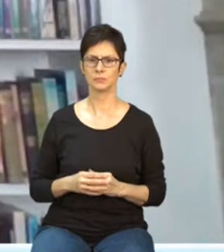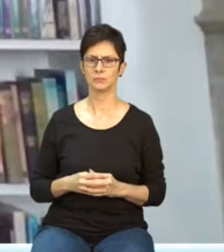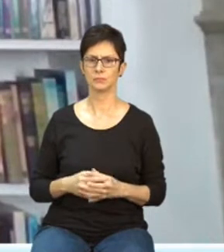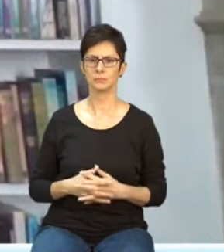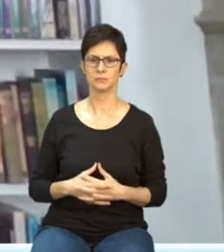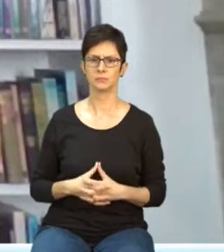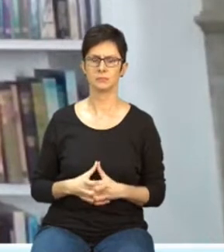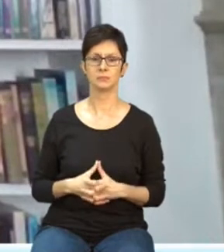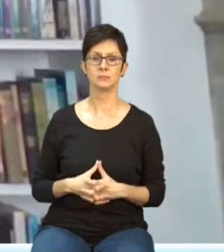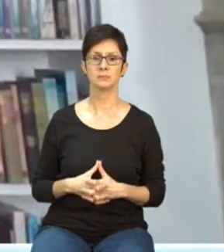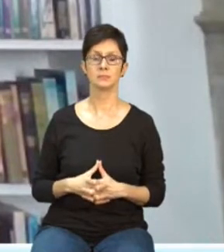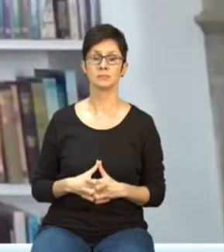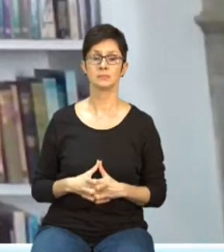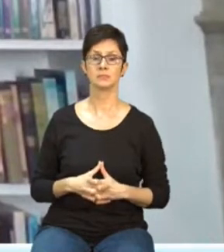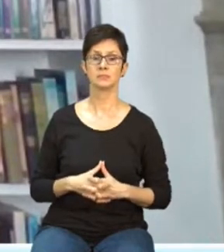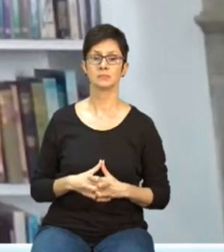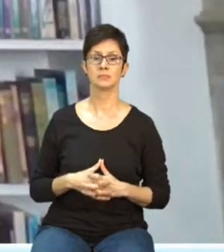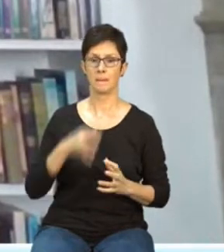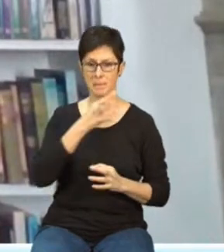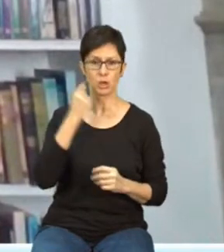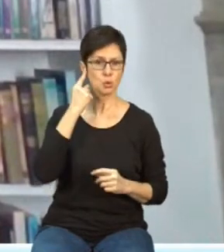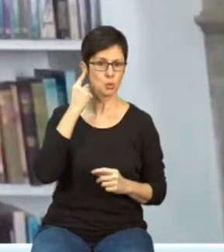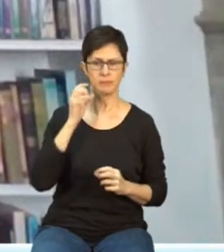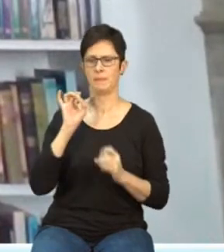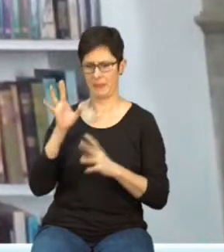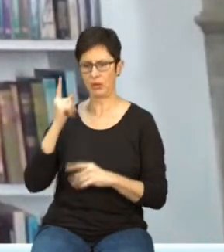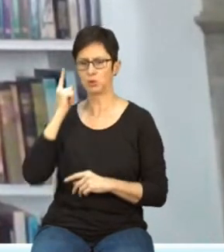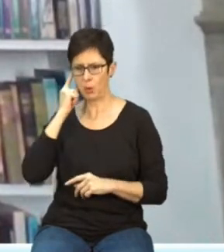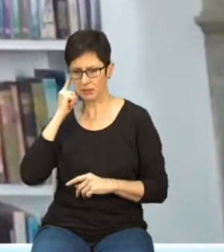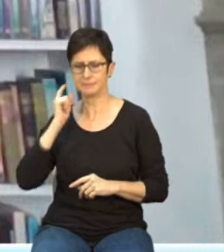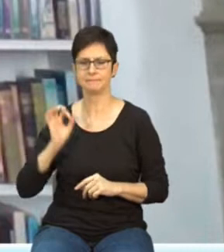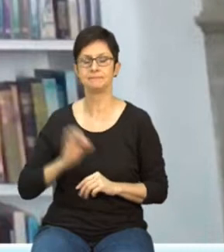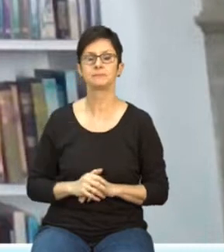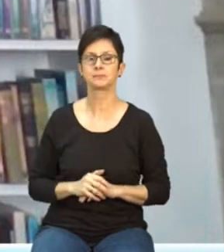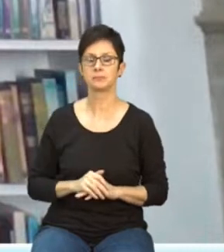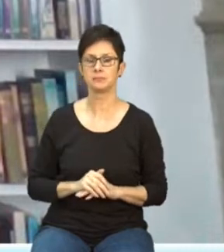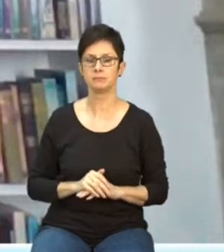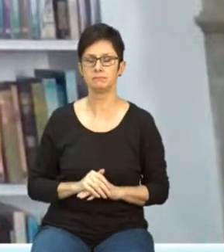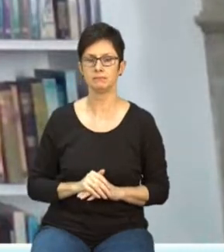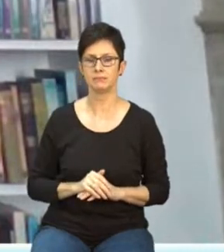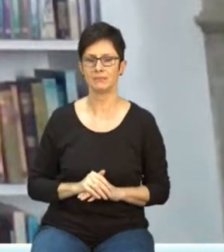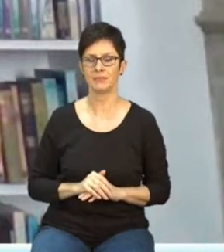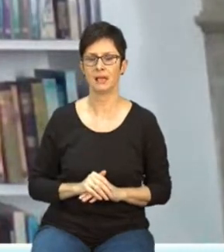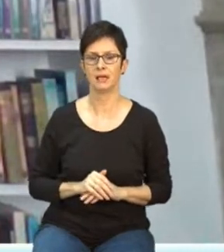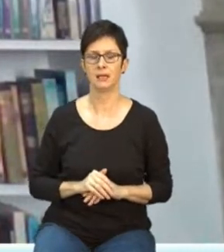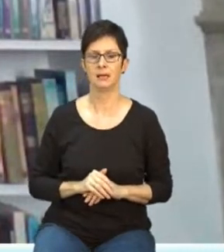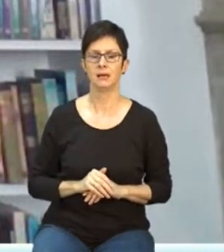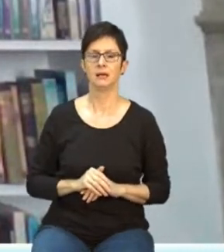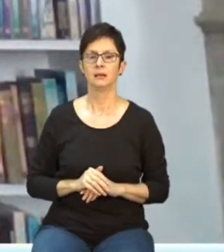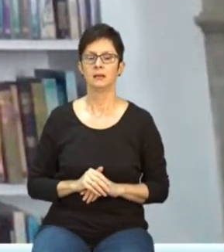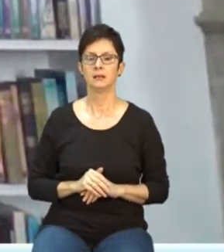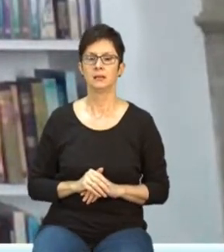ten mój jest wiem nie wiem jak słychać Rozumiem że mnie słychać Tak